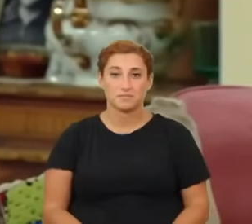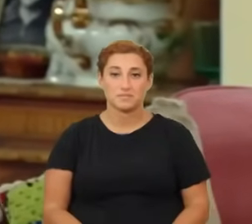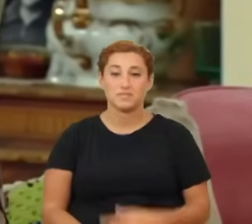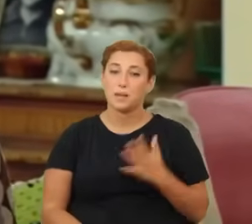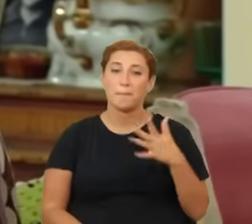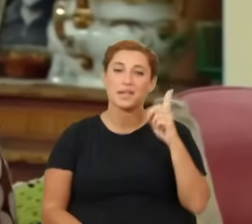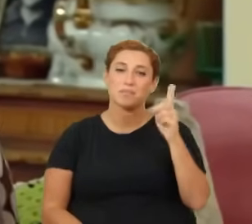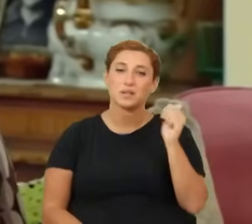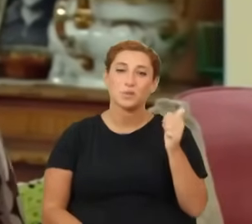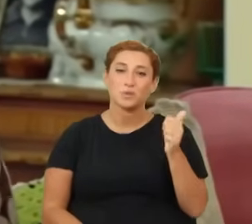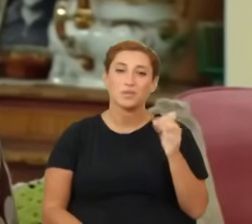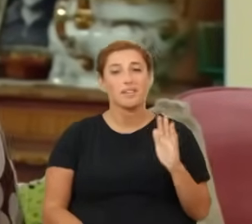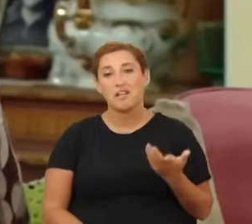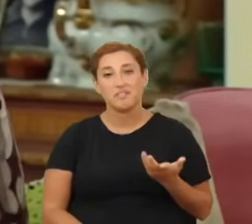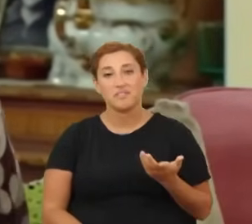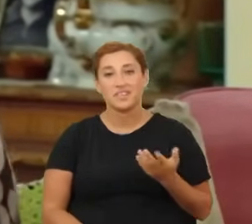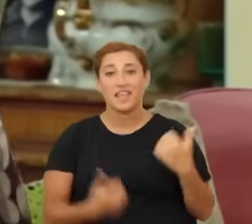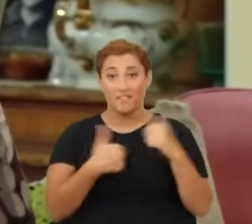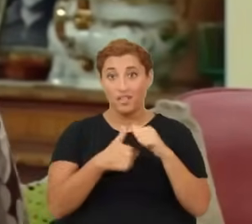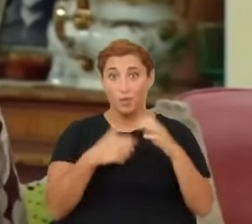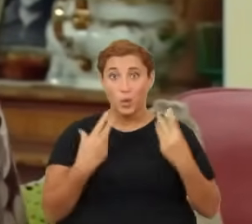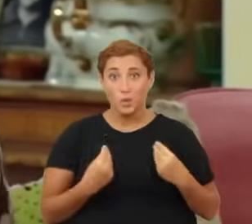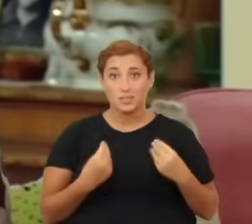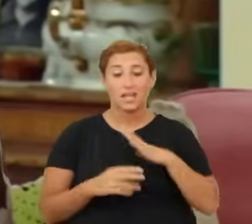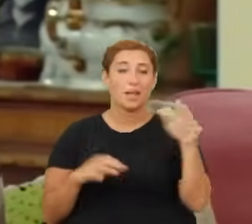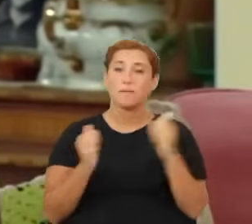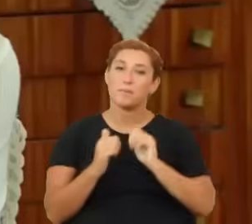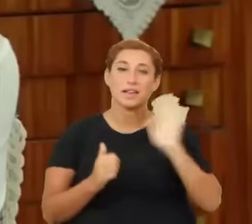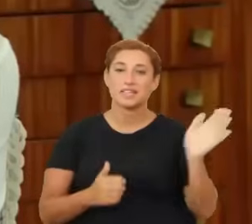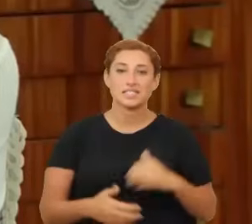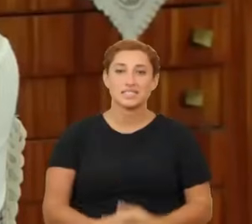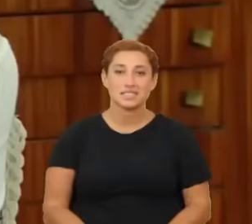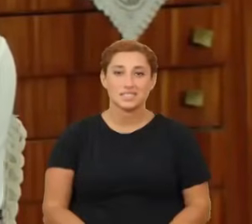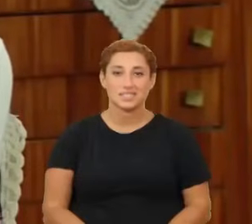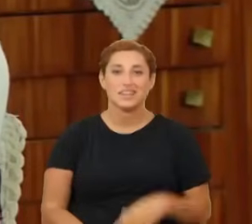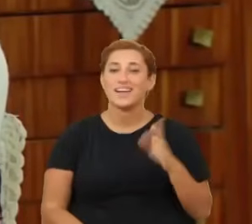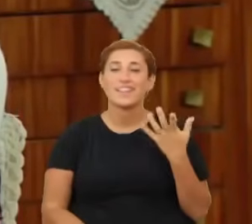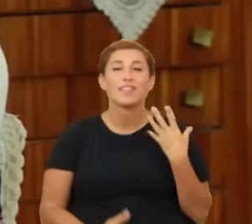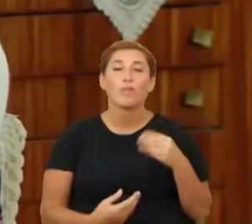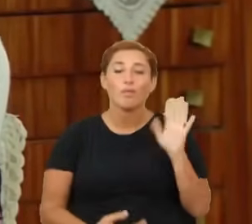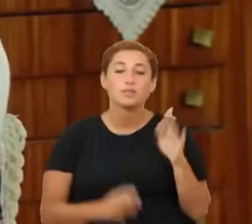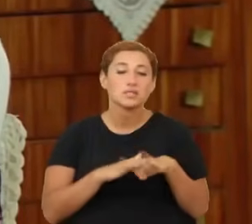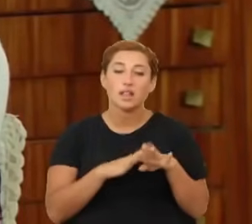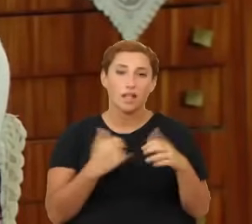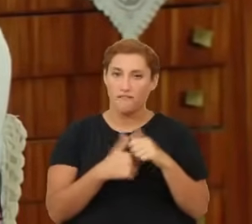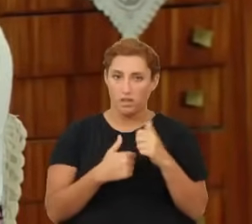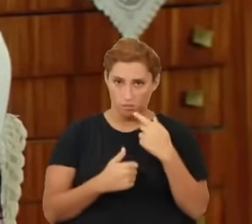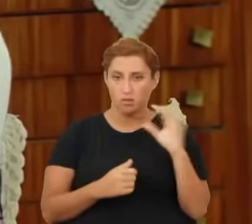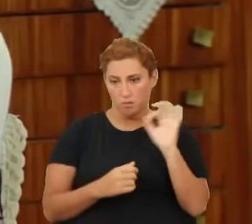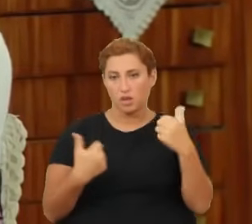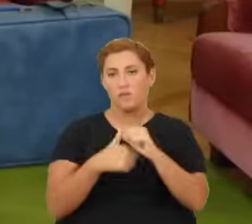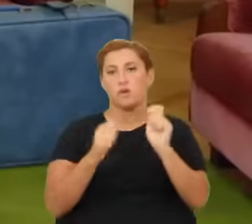Ya belki bir gün yani evlenirsek hep birlikte gideriz. Ay neden olmasın? Ne demek evlenirsek?